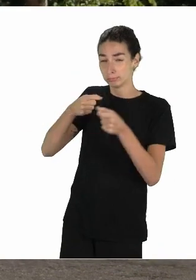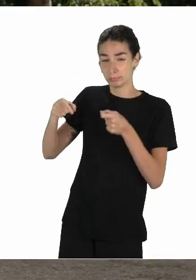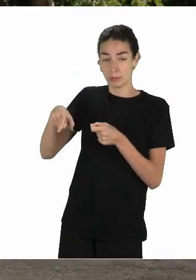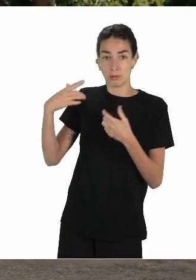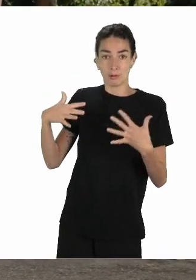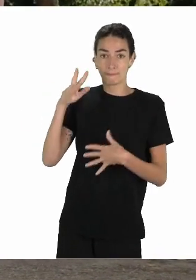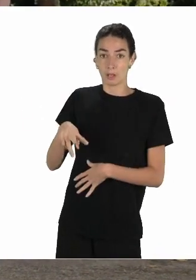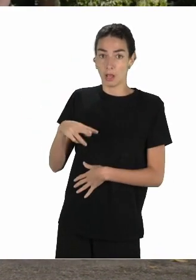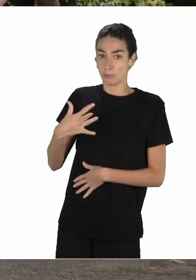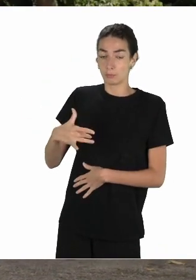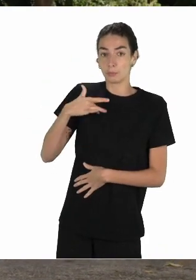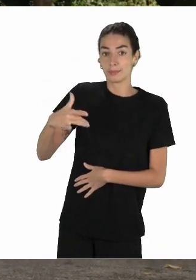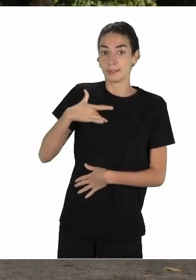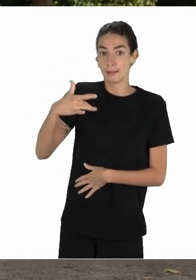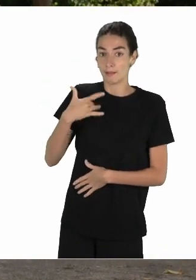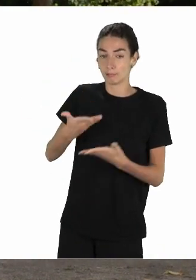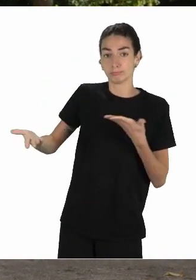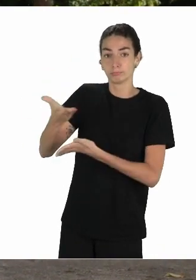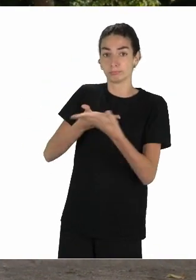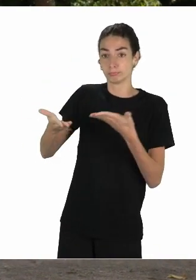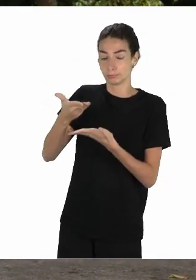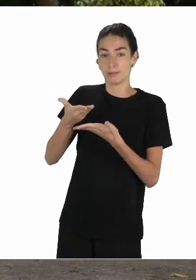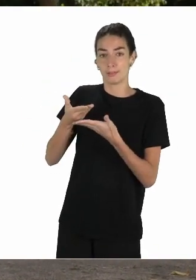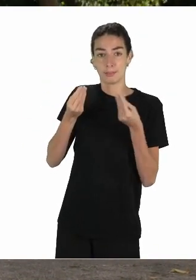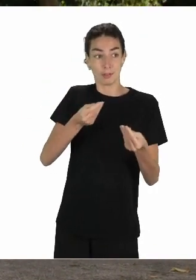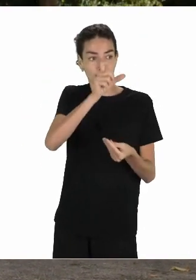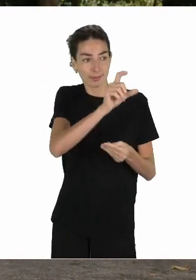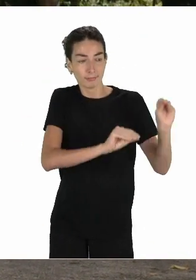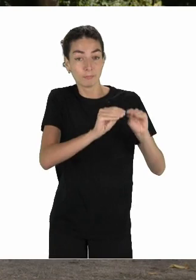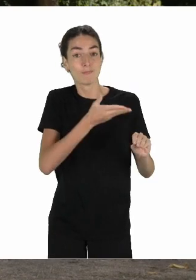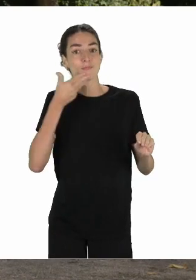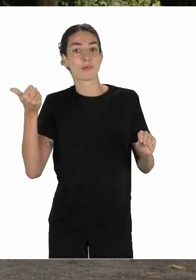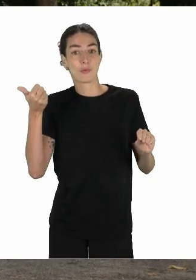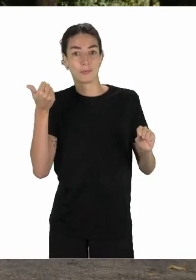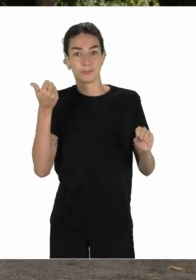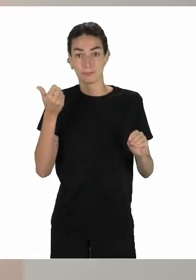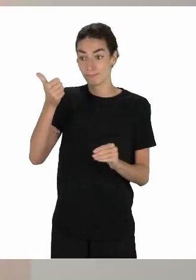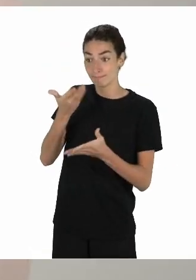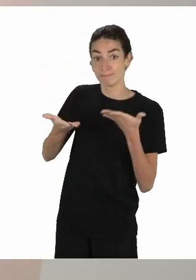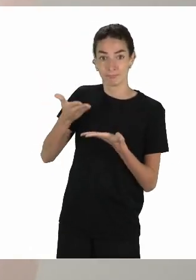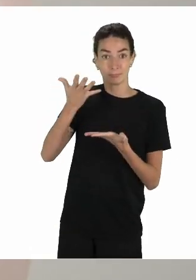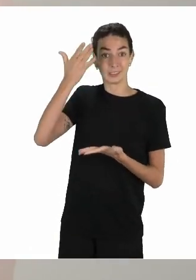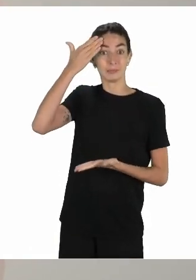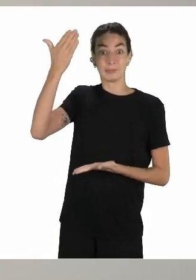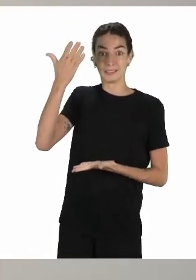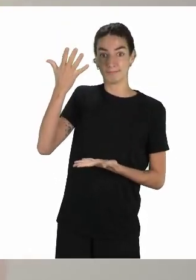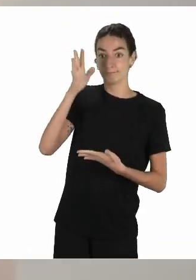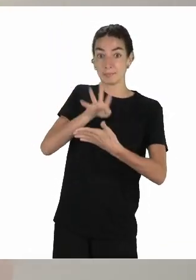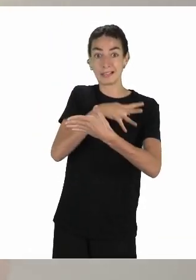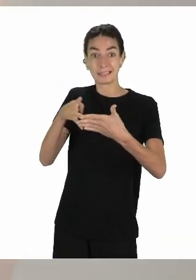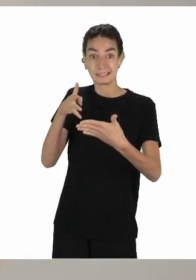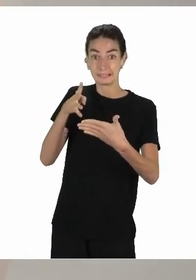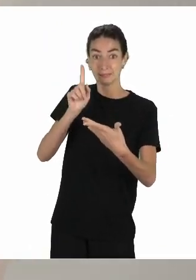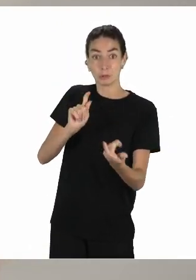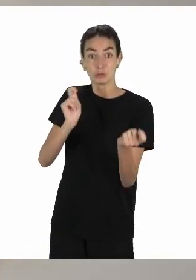jours cet outil sert et permet d'échanger pour une meilleure prise en charge du bénéficiaire. On échange surtout quand il y